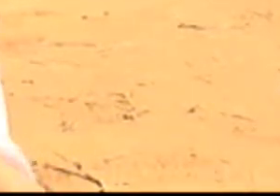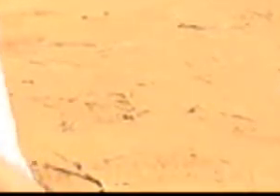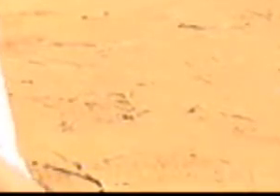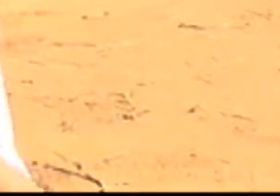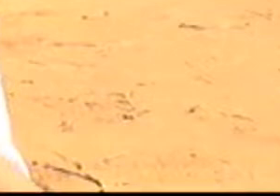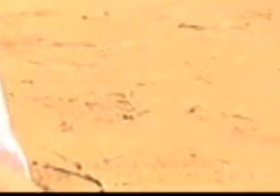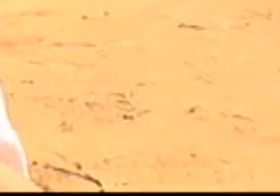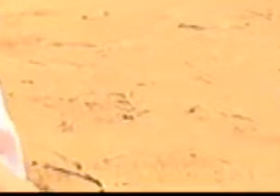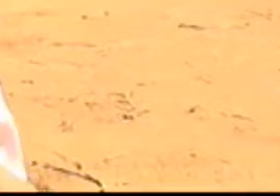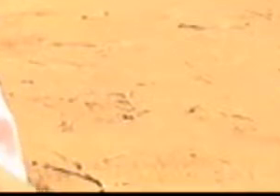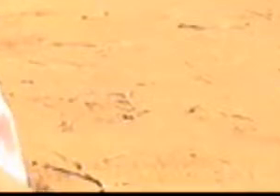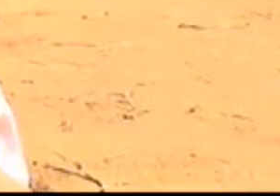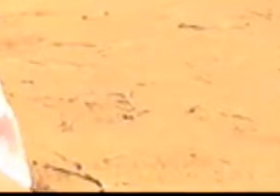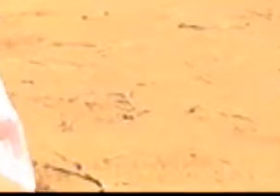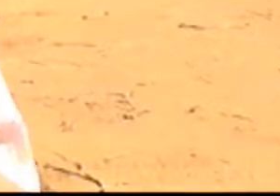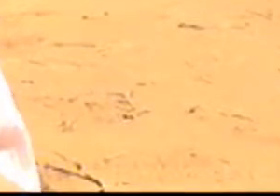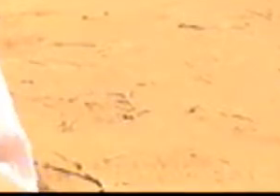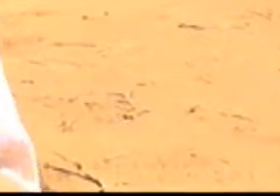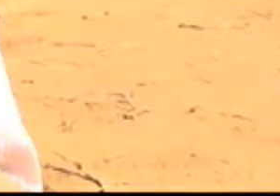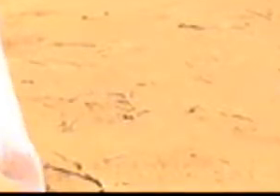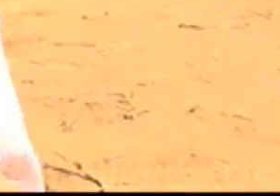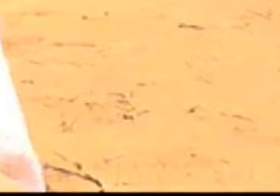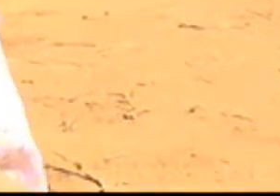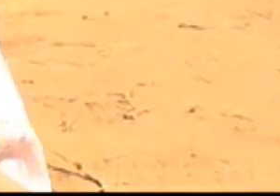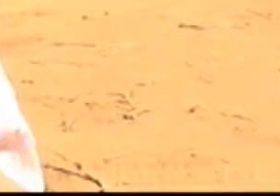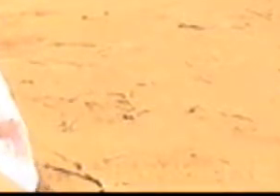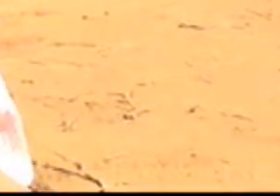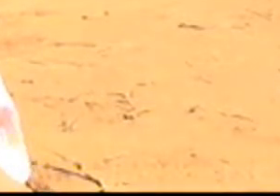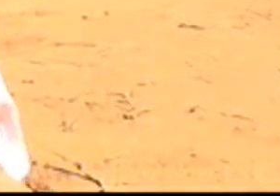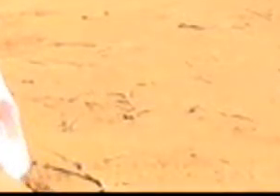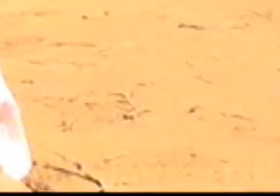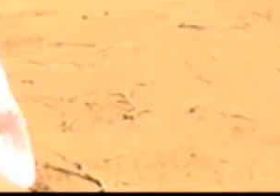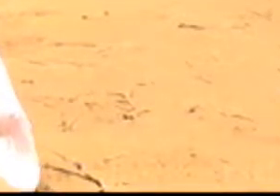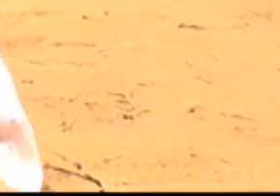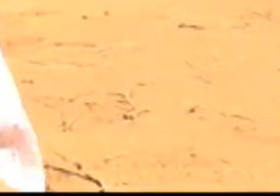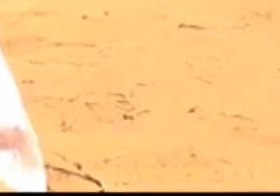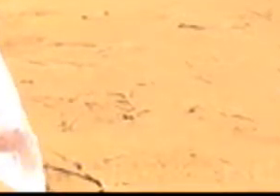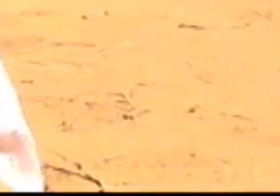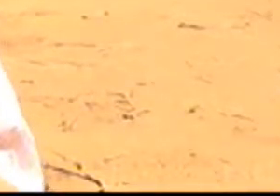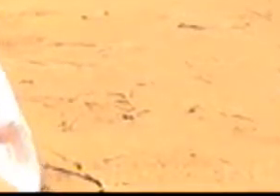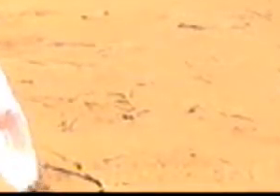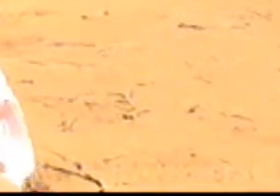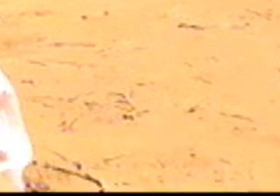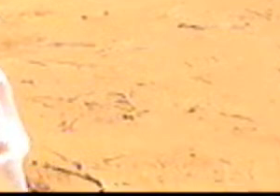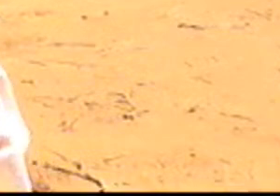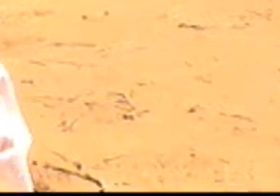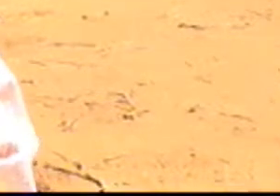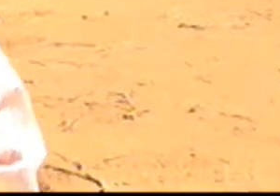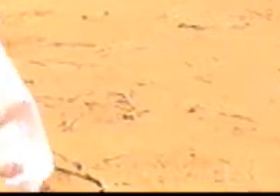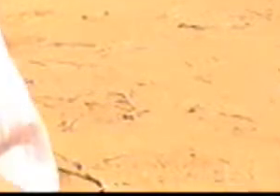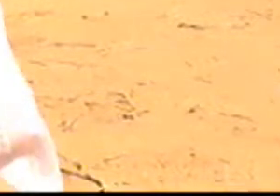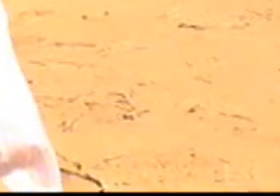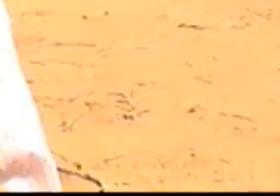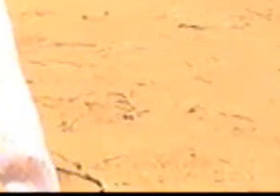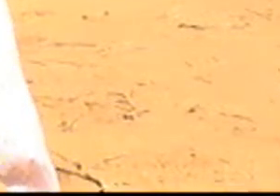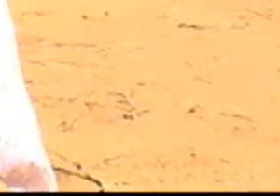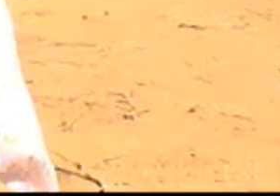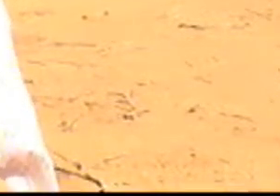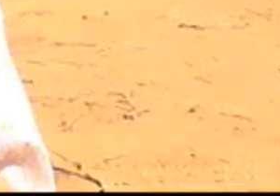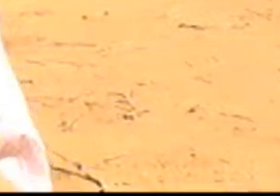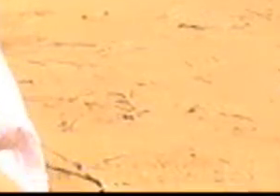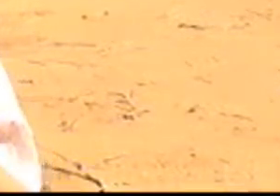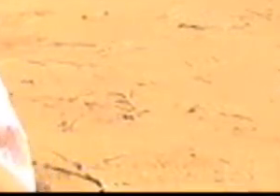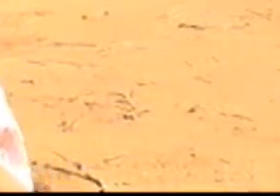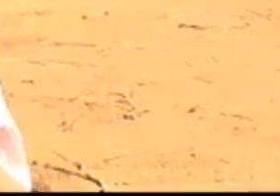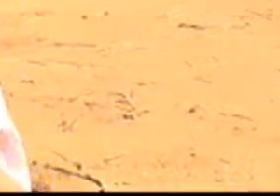wataalamu wengi katika fani za sayansi na hata maengineer, kutakuwa na combination ya PGM. Lengo